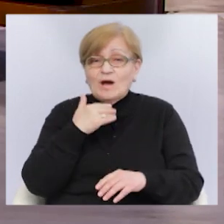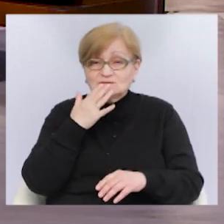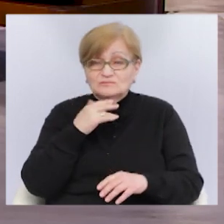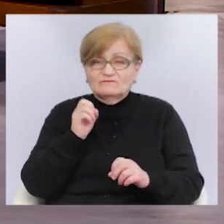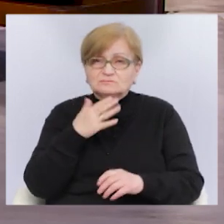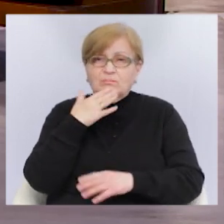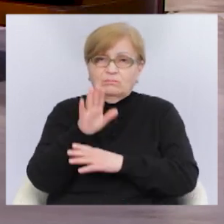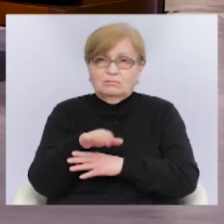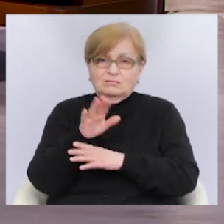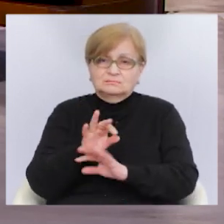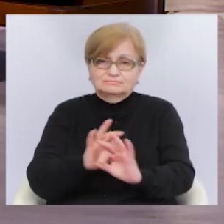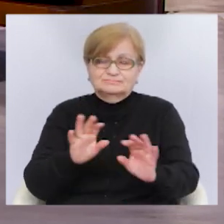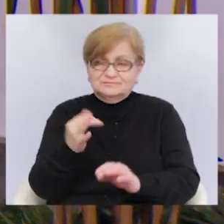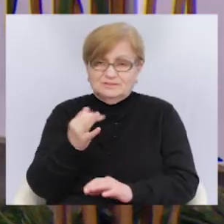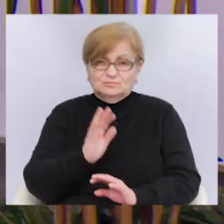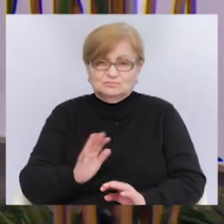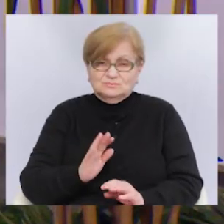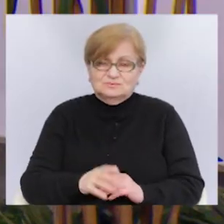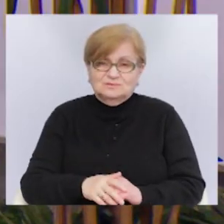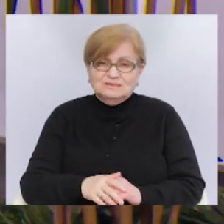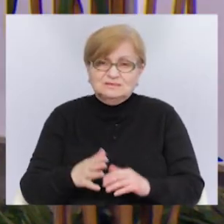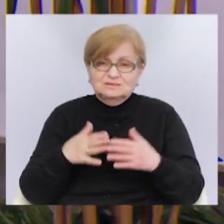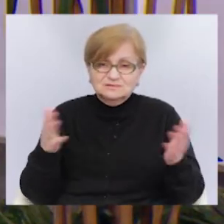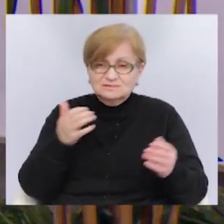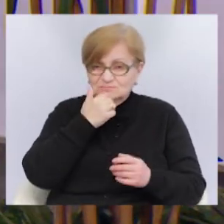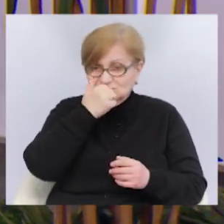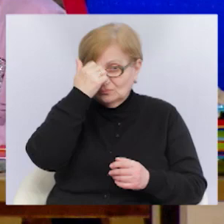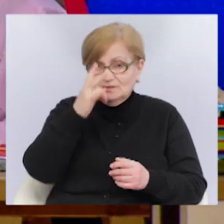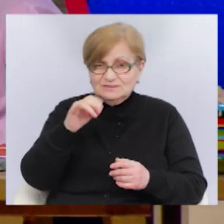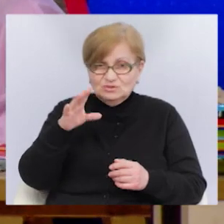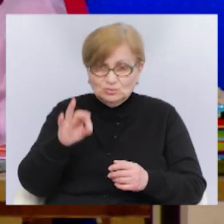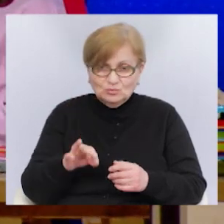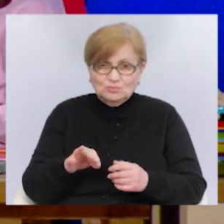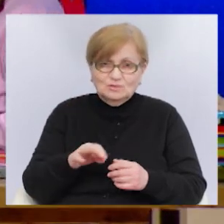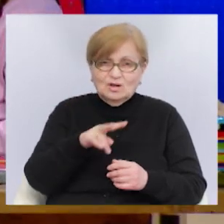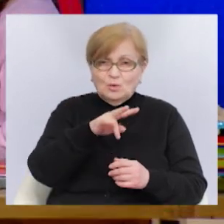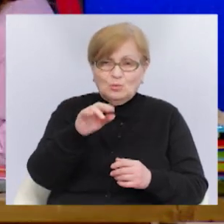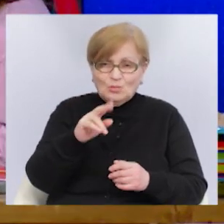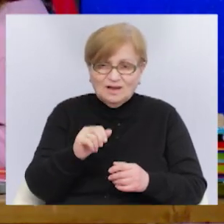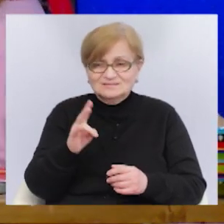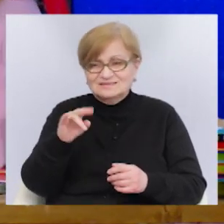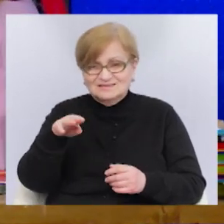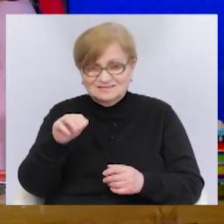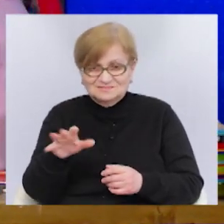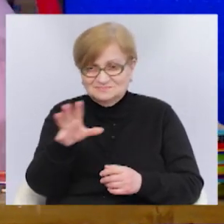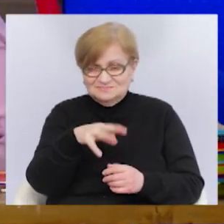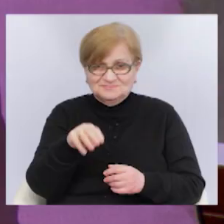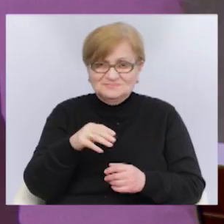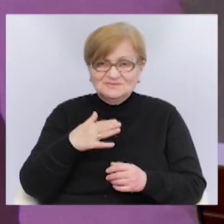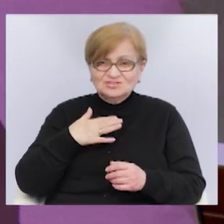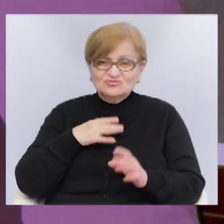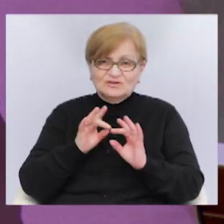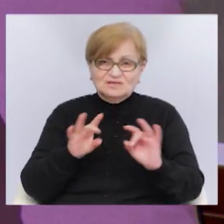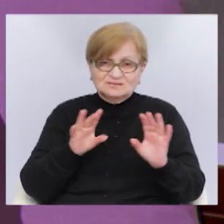ლექციური ტიპის და დიდაქტიკის სწავლება, ხო? ძალიან დიდი მადლობა ნინო, დიდი მადლობა ლუკა და ნიტას. ამით